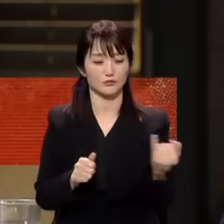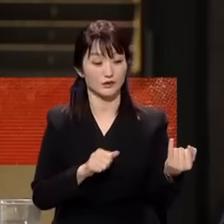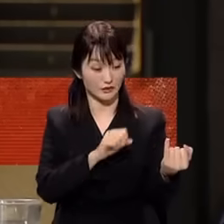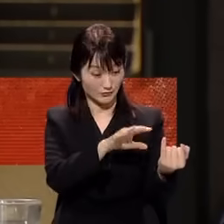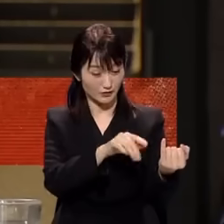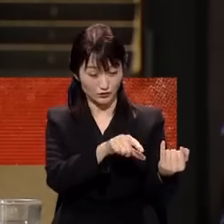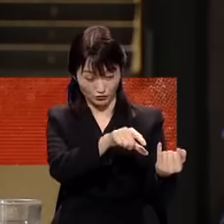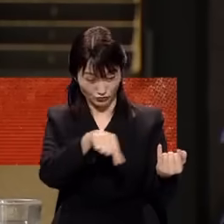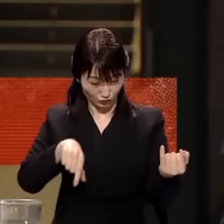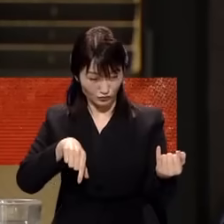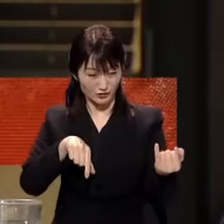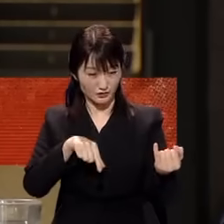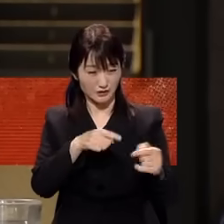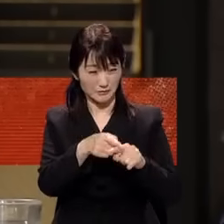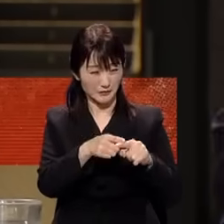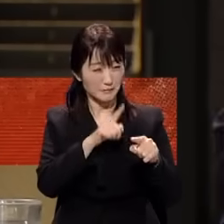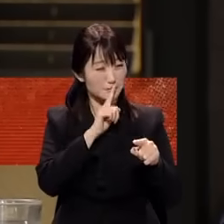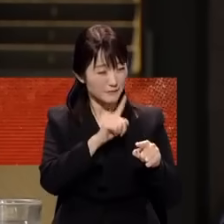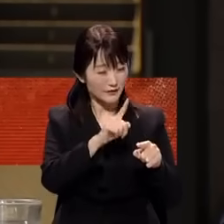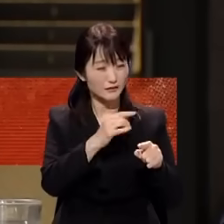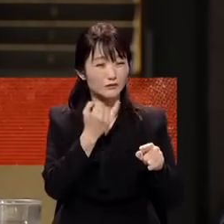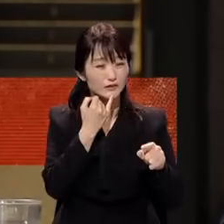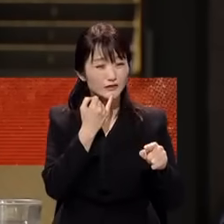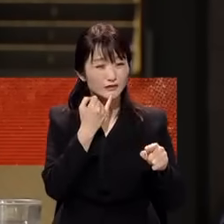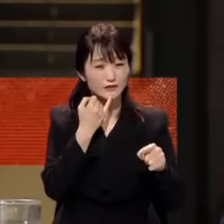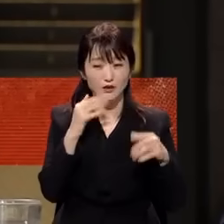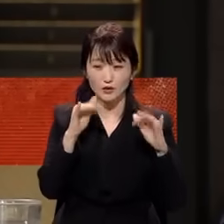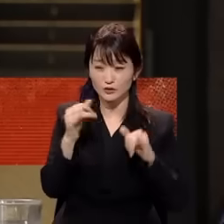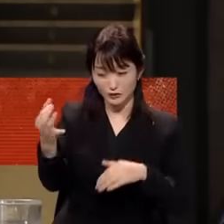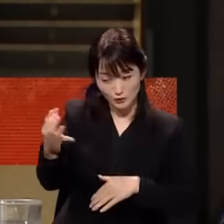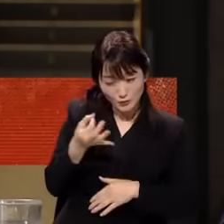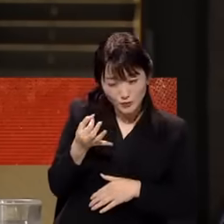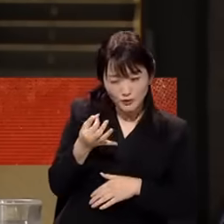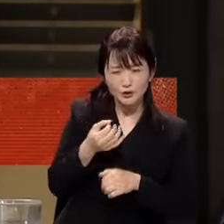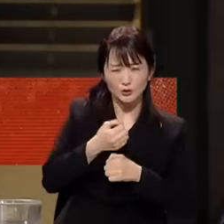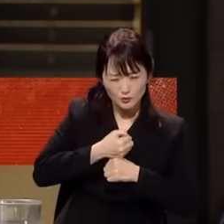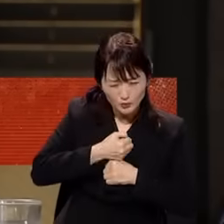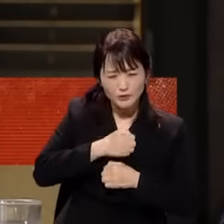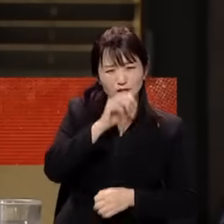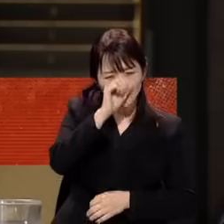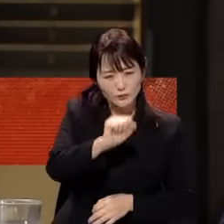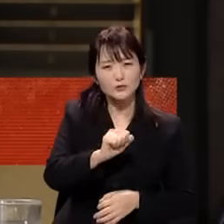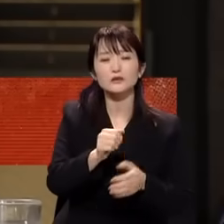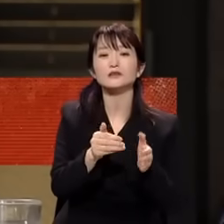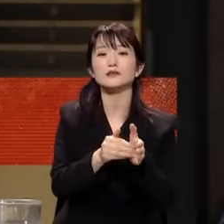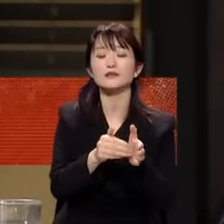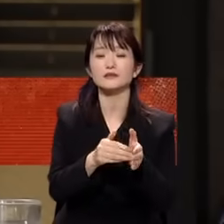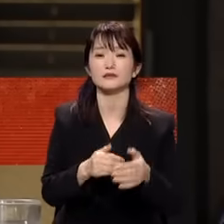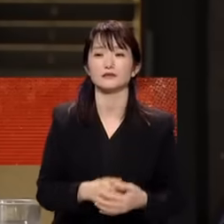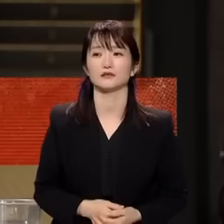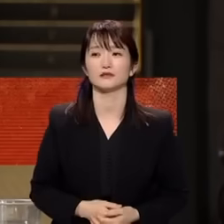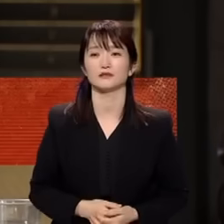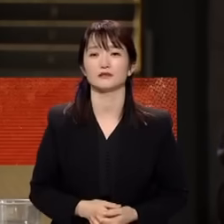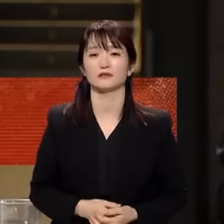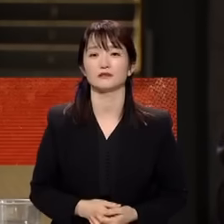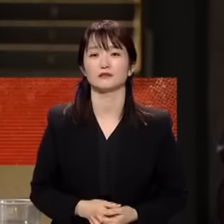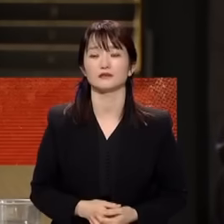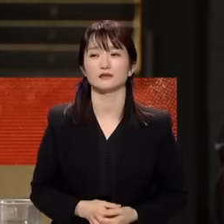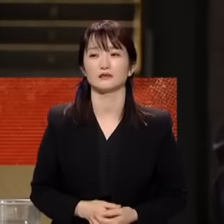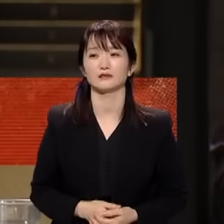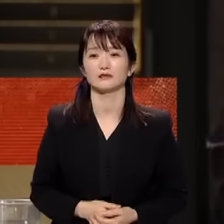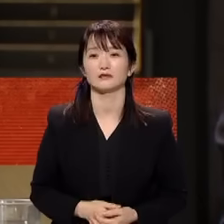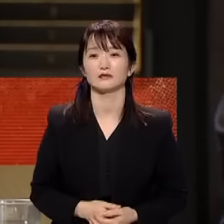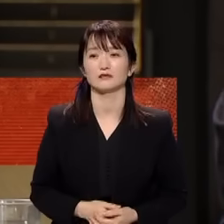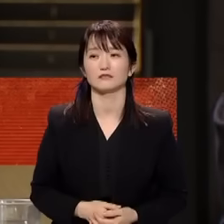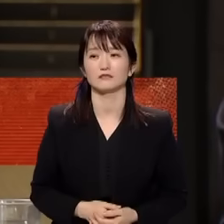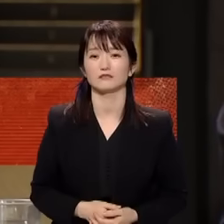해도 뭐 부모님들 보고 할 때는 좀 그렇게 하는 게 좋지 않겠냐 그게 서로 좋은 거지 정도로 하면 끝나는 거예요. 그게 만약에 그걸